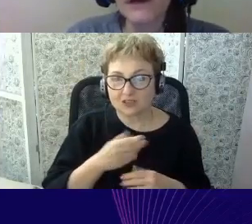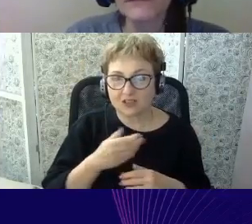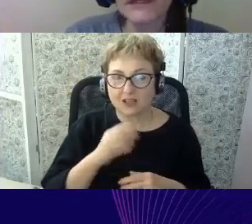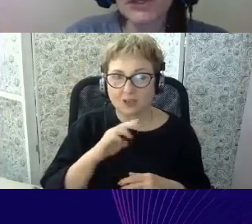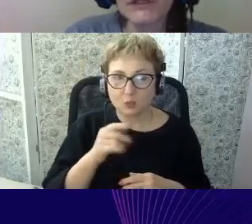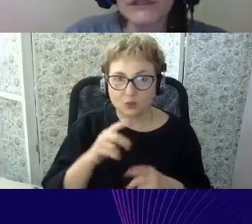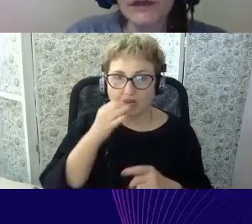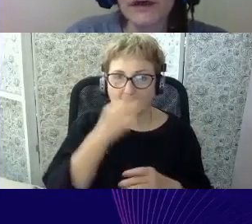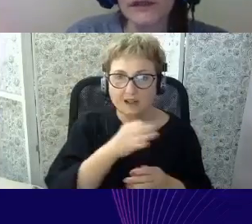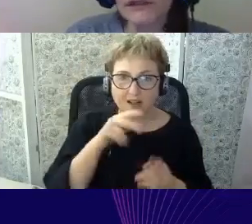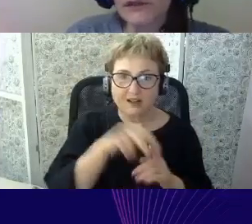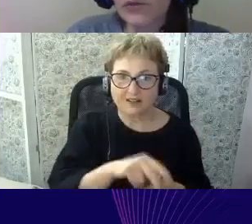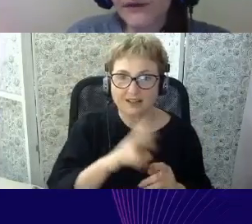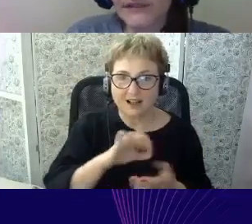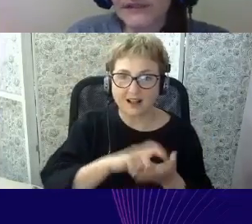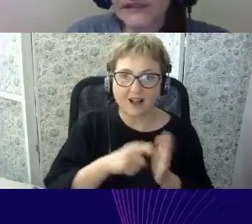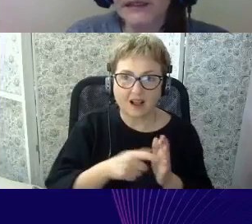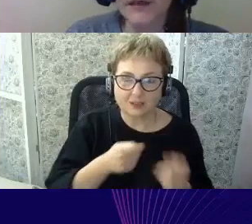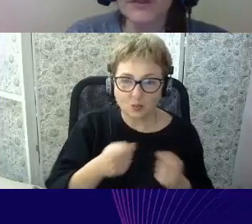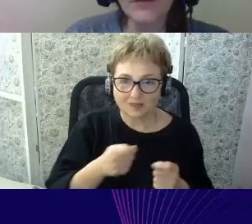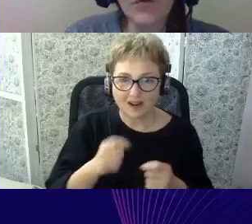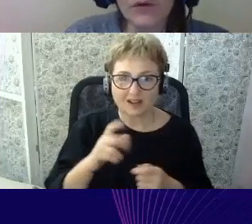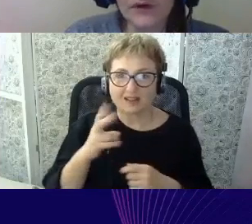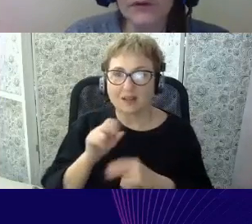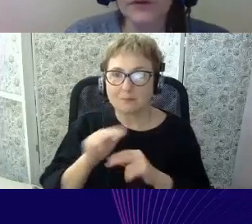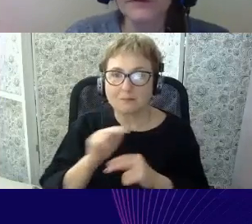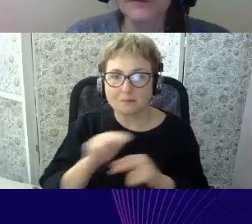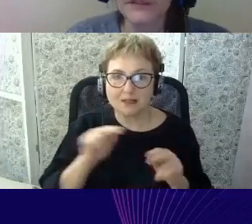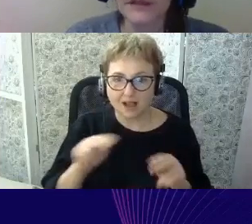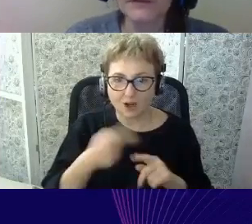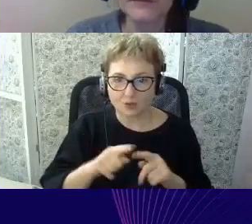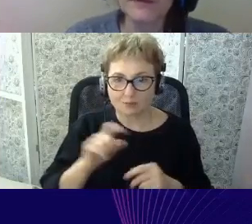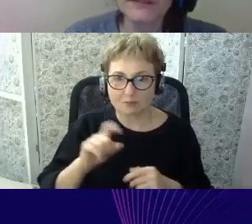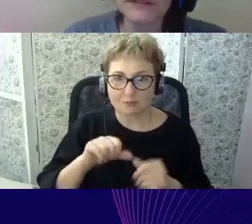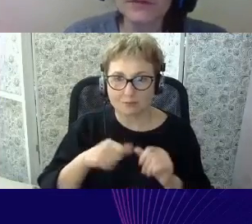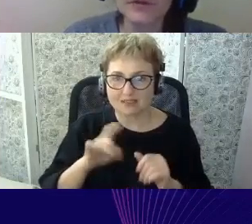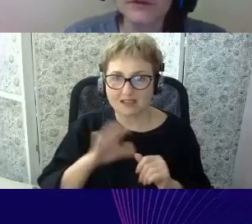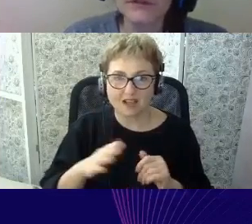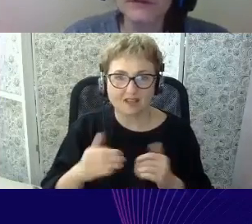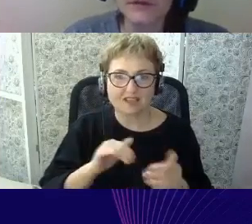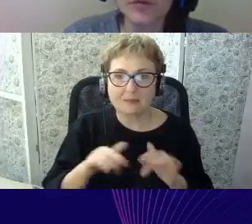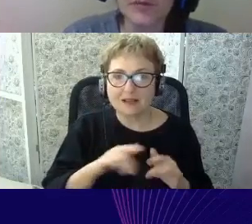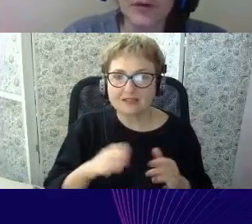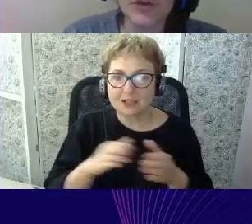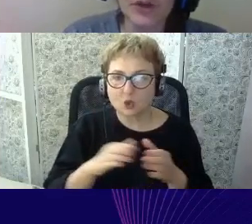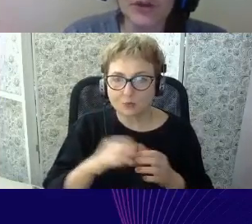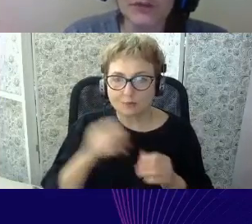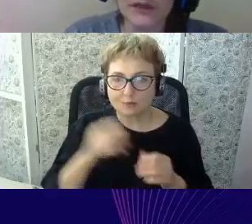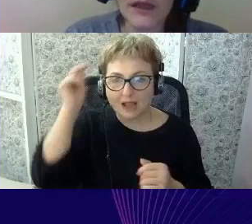пытаются возложить на классных руководителей, на педагогов, которые постоянно взаимодействуют с